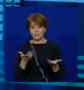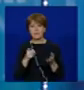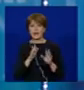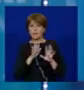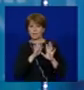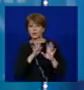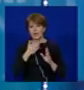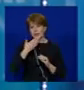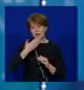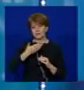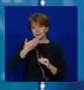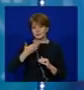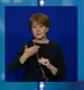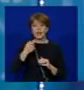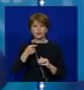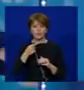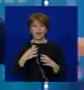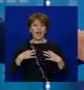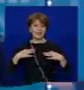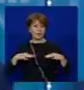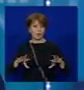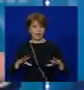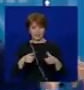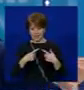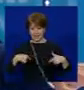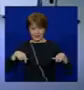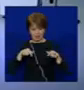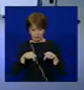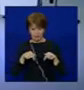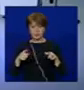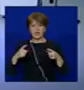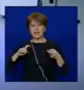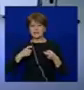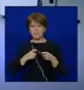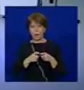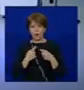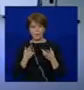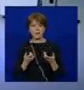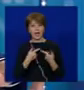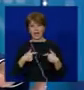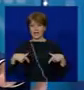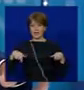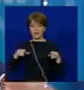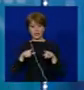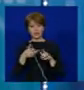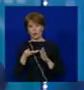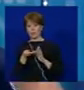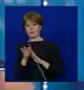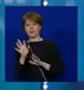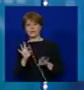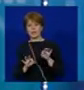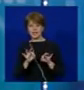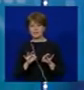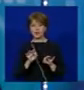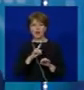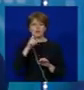техен израз, това е фасадната демокрация. Ние сега тук спорим, нали разбирате? Ние ще се явим на избори и няма значение